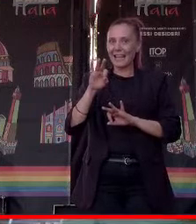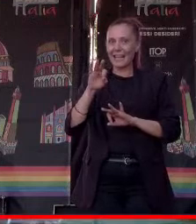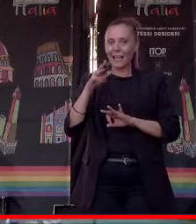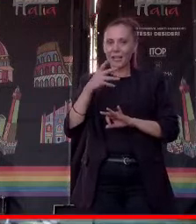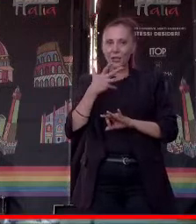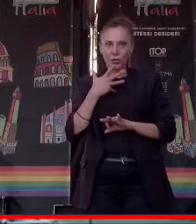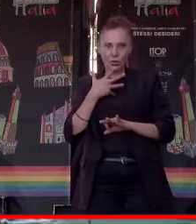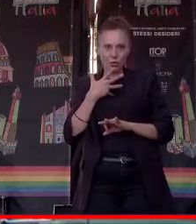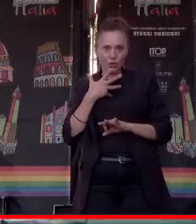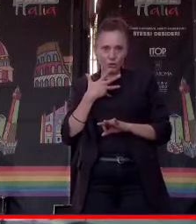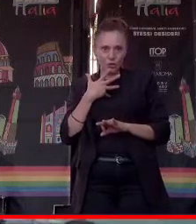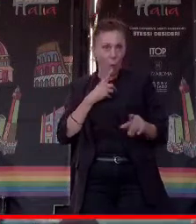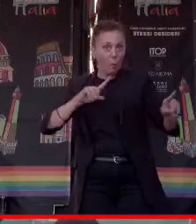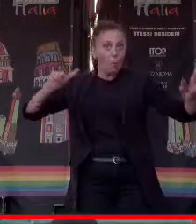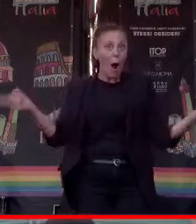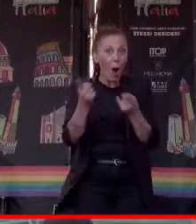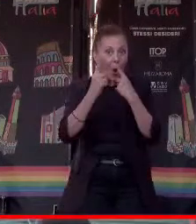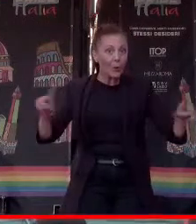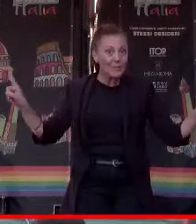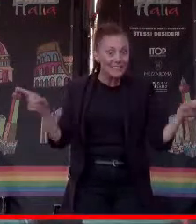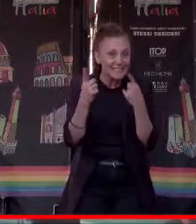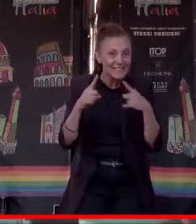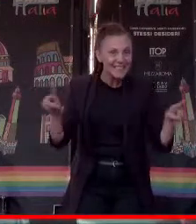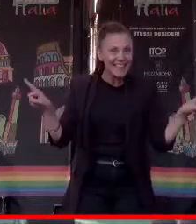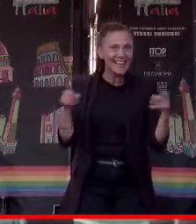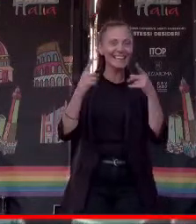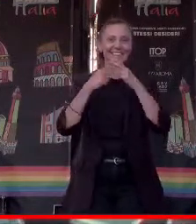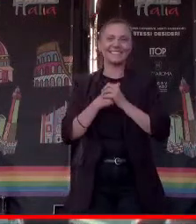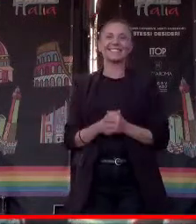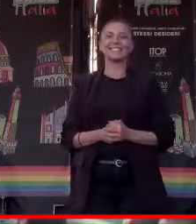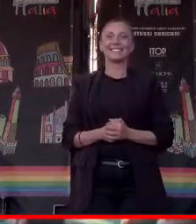show. Musica.